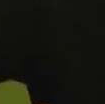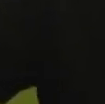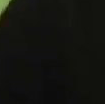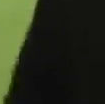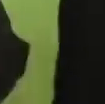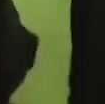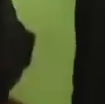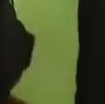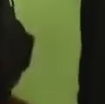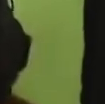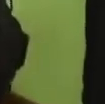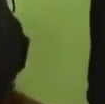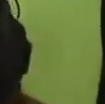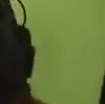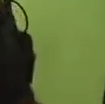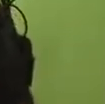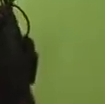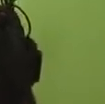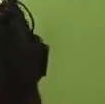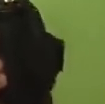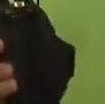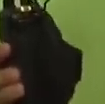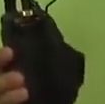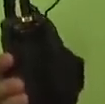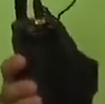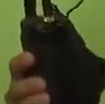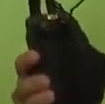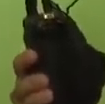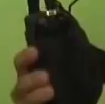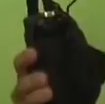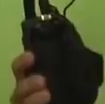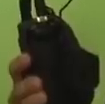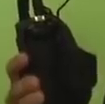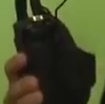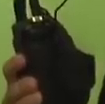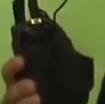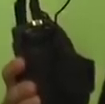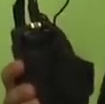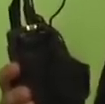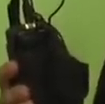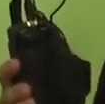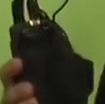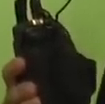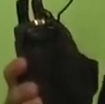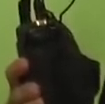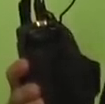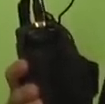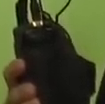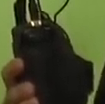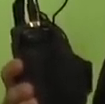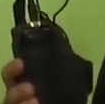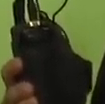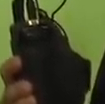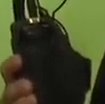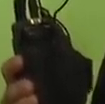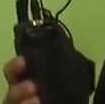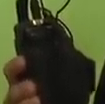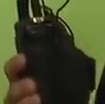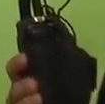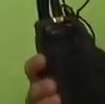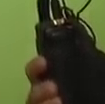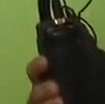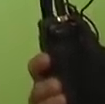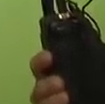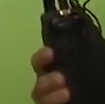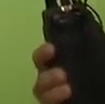po. 8 years. Matagal na po, tapos ganun pa rin yung sistema. Hanggang ngayon, dati ganyan na rin sila. 14 hours talaga sila magpapasok.